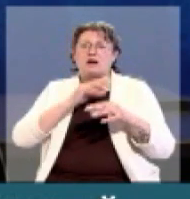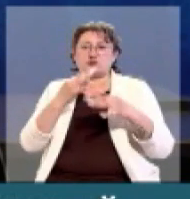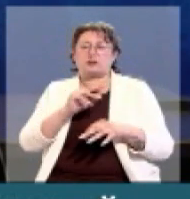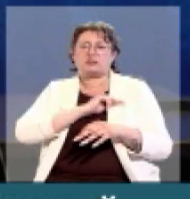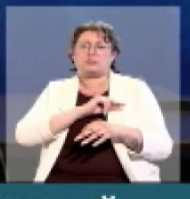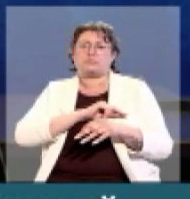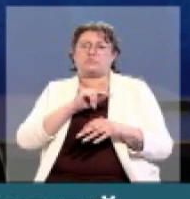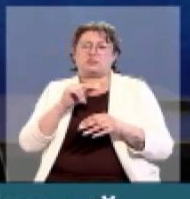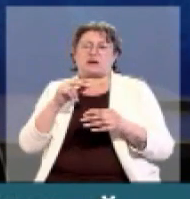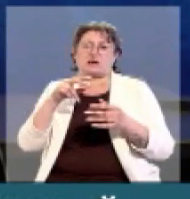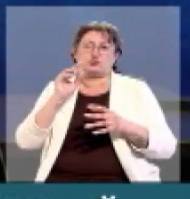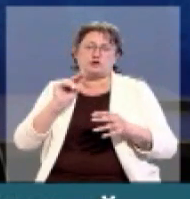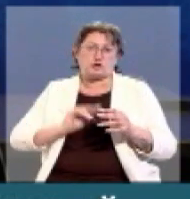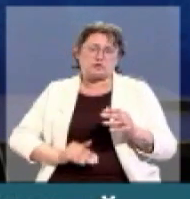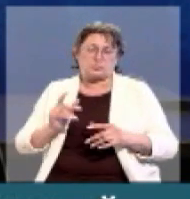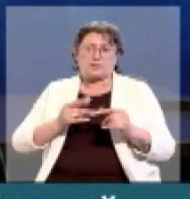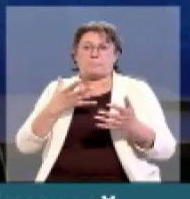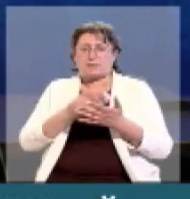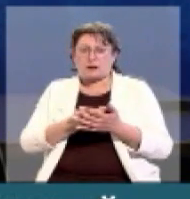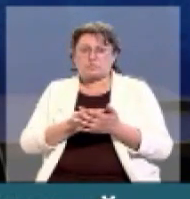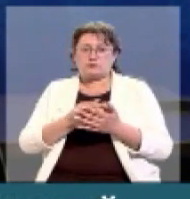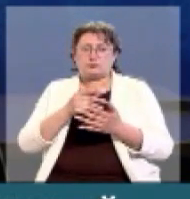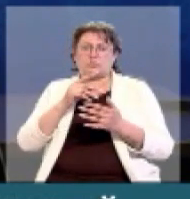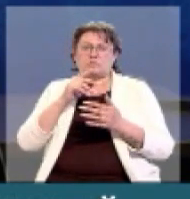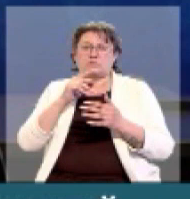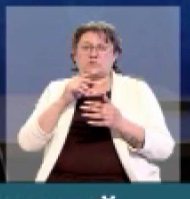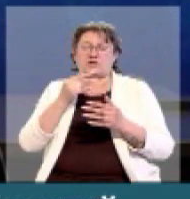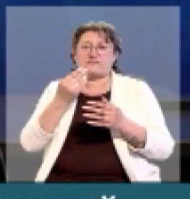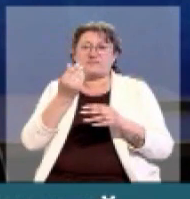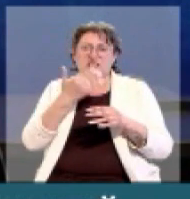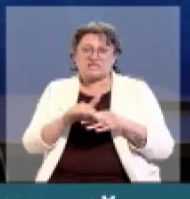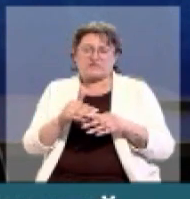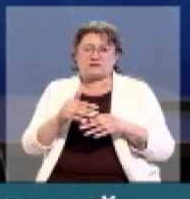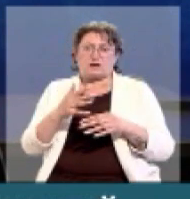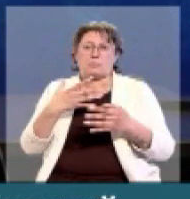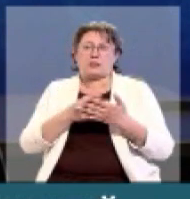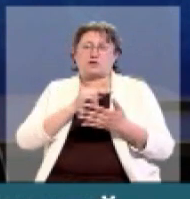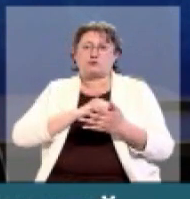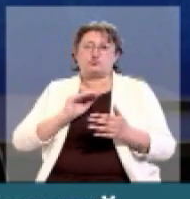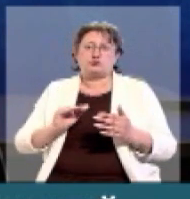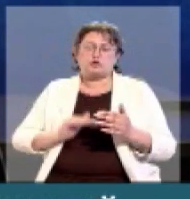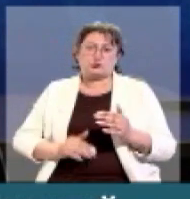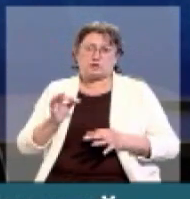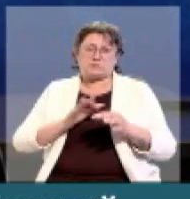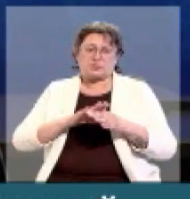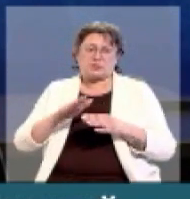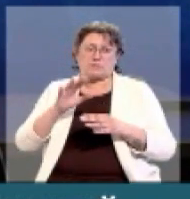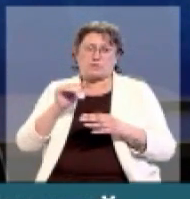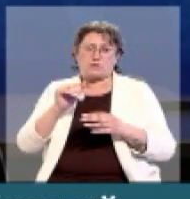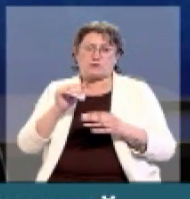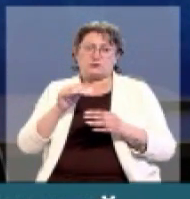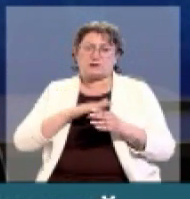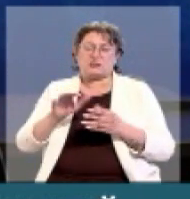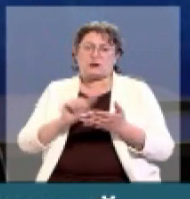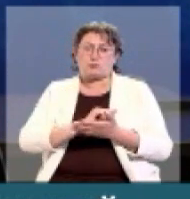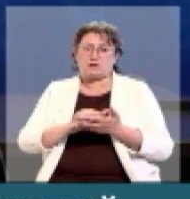судебного исполнителя, производит оплату средств из республиканского бюджета, направляемых на финансирование оплаты деятельности частного судебного исполнителя, оказываемых в рамках исполнения